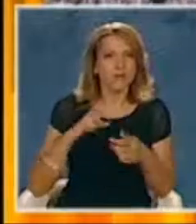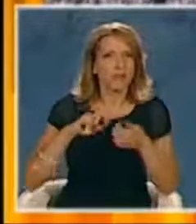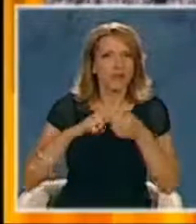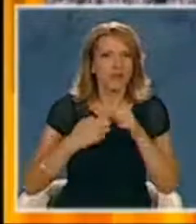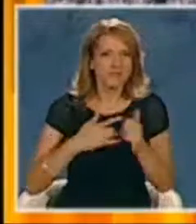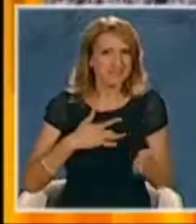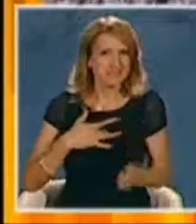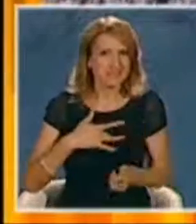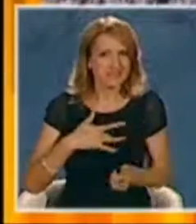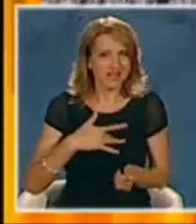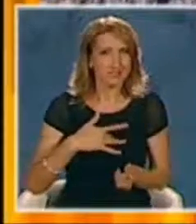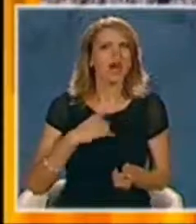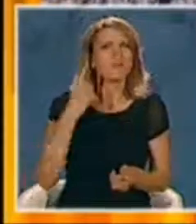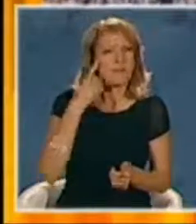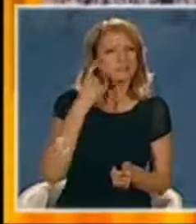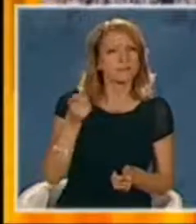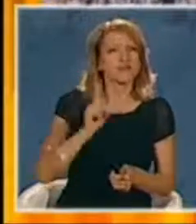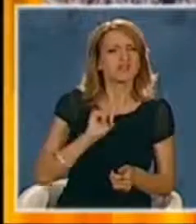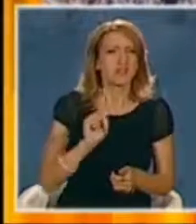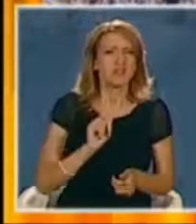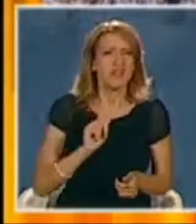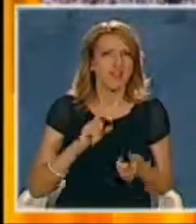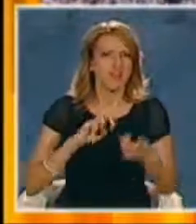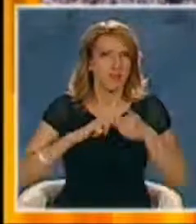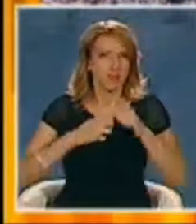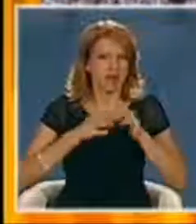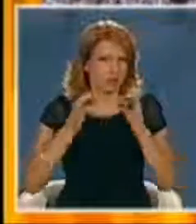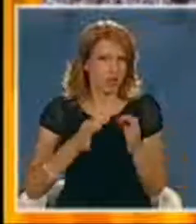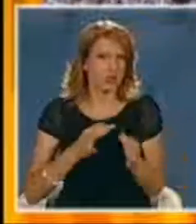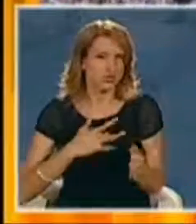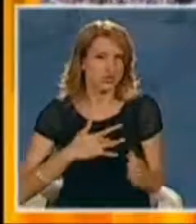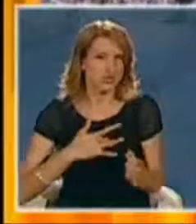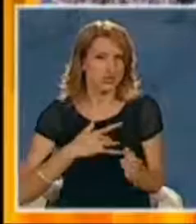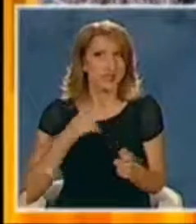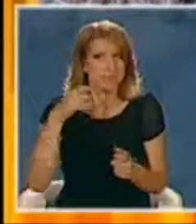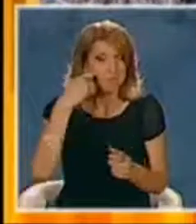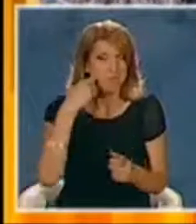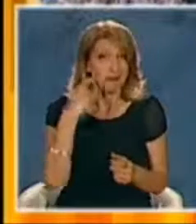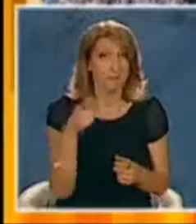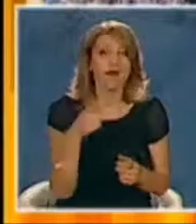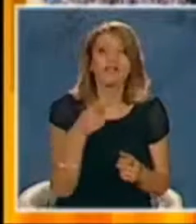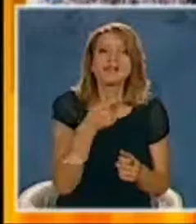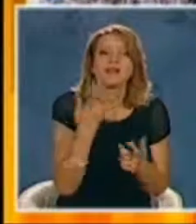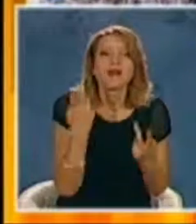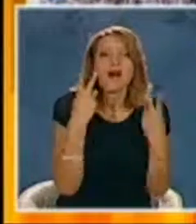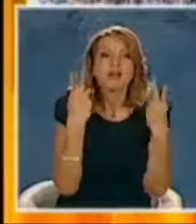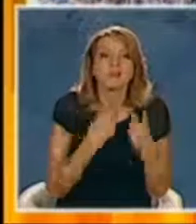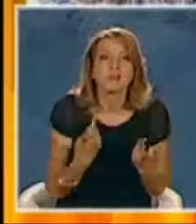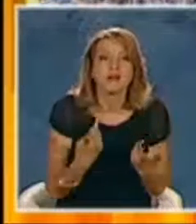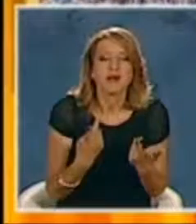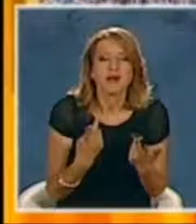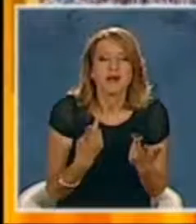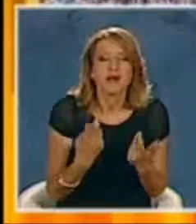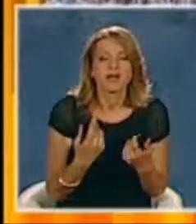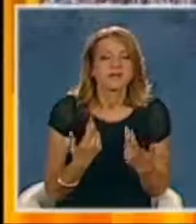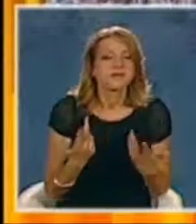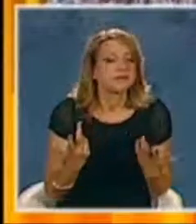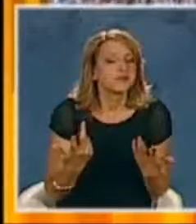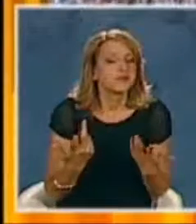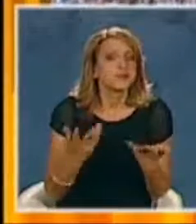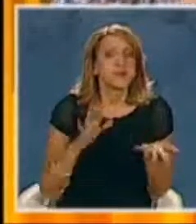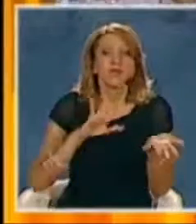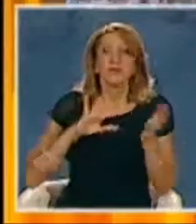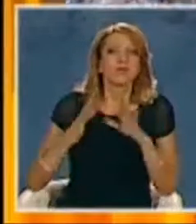не е от сърцето. Сърцето му не е болно. Той беше на 19 години тогава. А кой ти го казва това нещо? Как го разбираш? Знаеш ли,